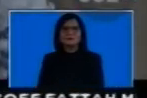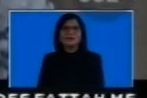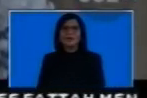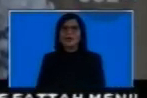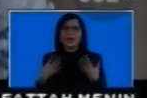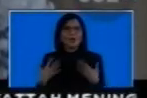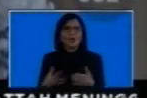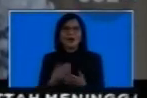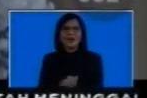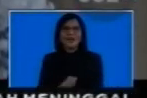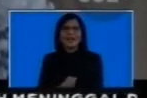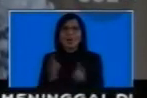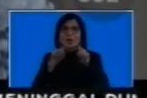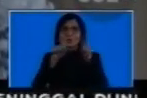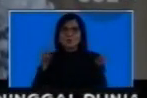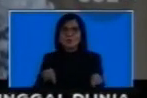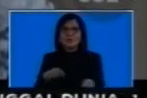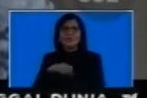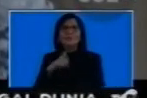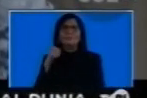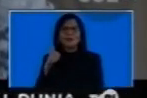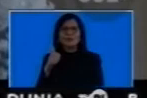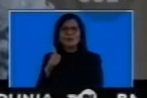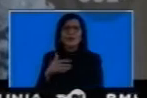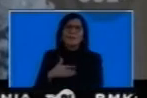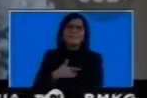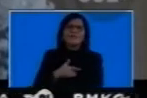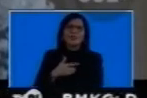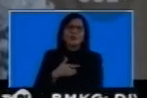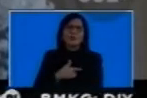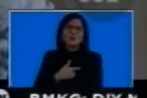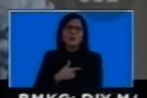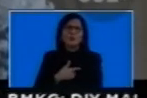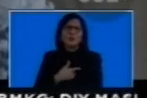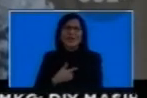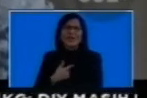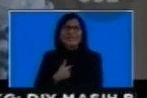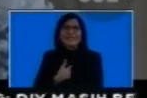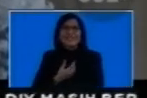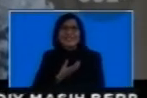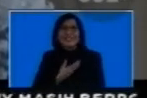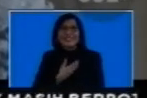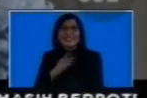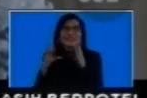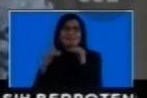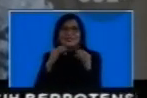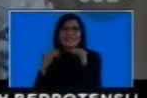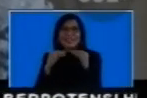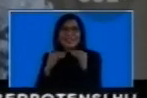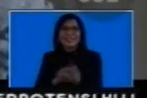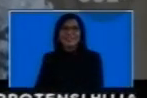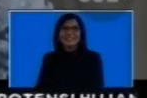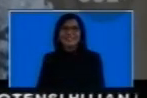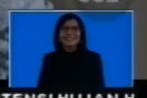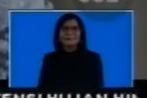Wah, surat ini sangat bagus dan menyentuh. Saya jadi tidak sabar ingin berbicara sama Alfiatus Solehah